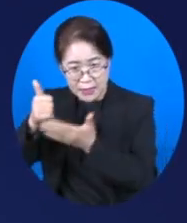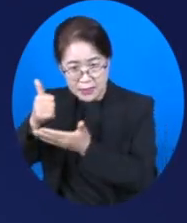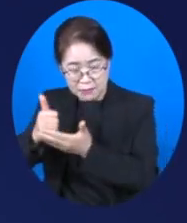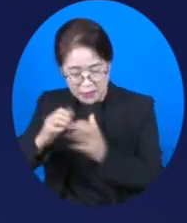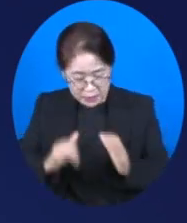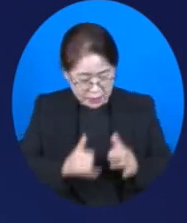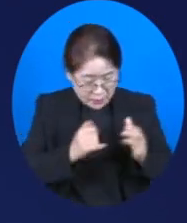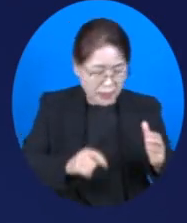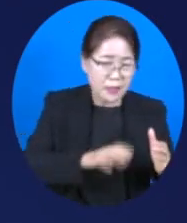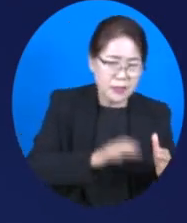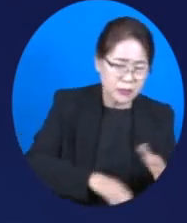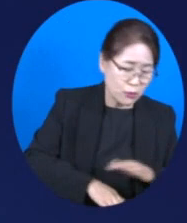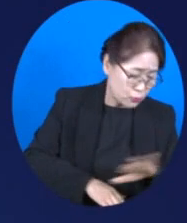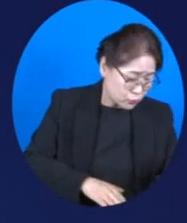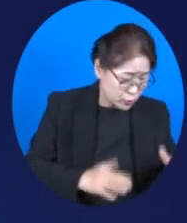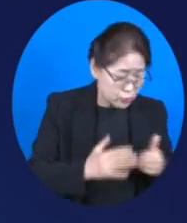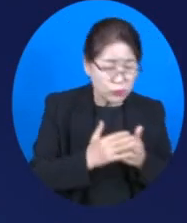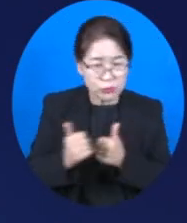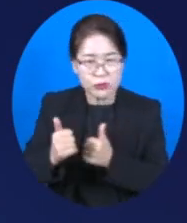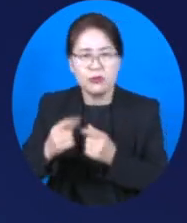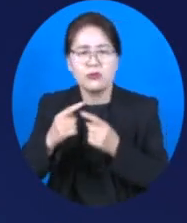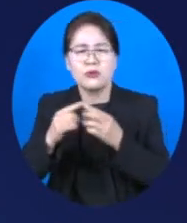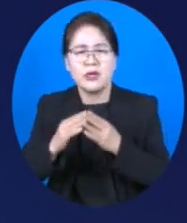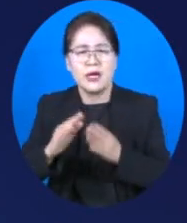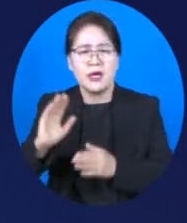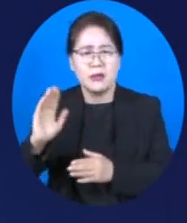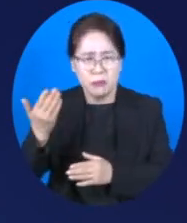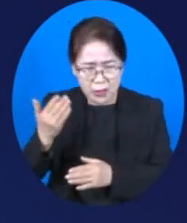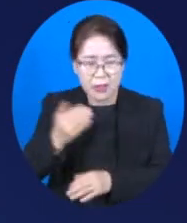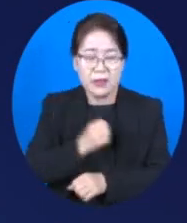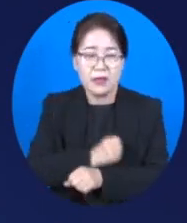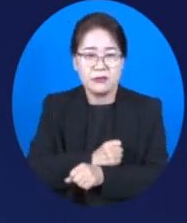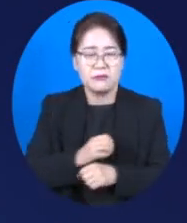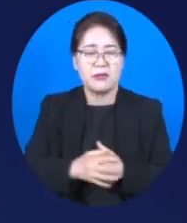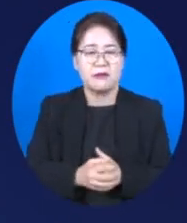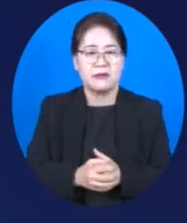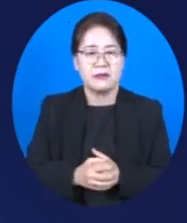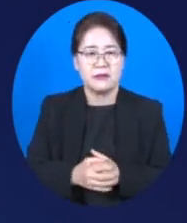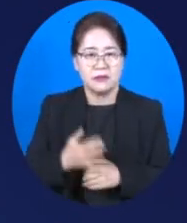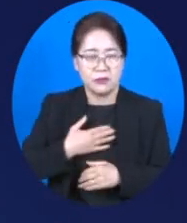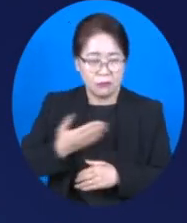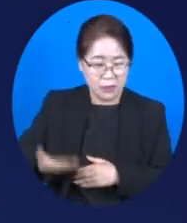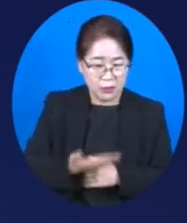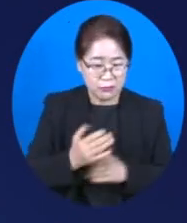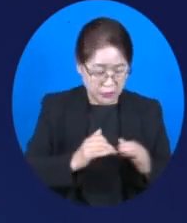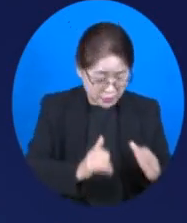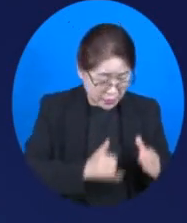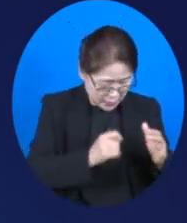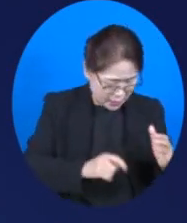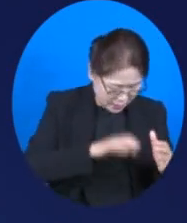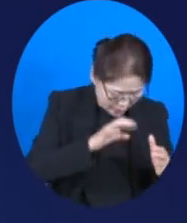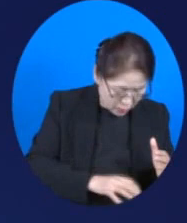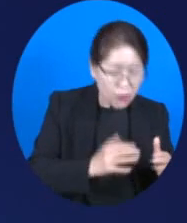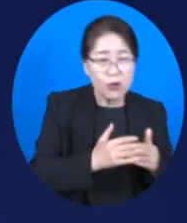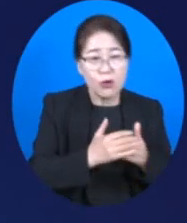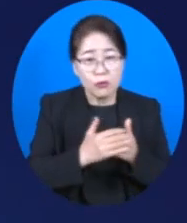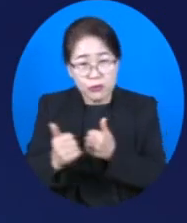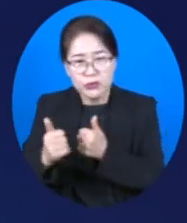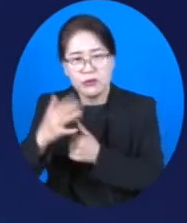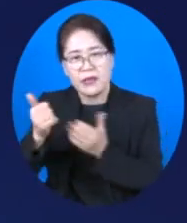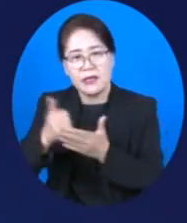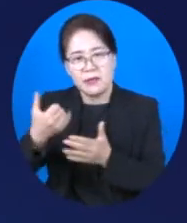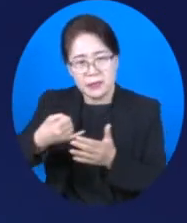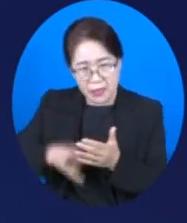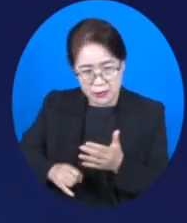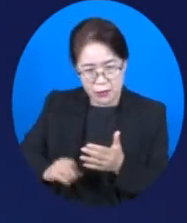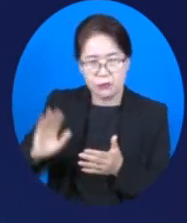세상 속에서 우리를 부르사 교회가 되게 하셨습니다. 하나님은 저와 여러분을 이 세상 속에서 부르사 하나님의 자녀가